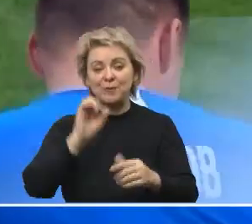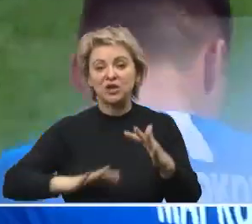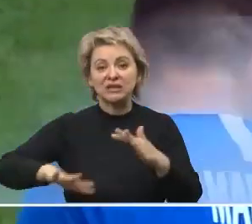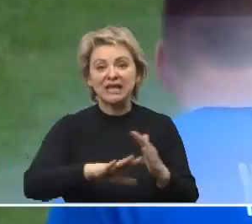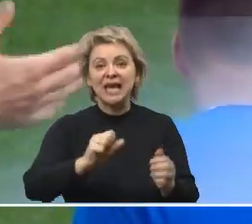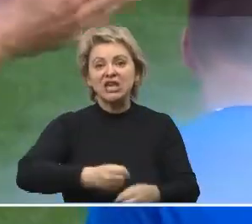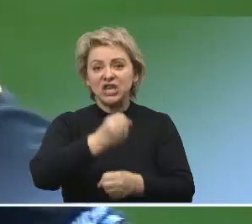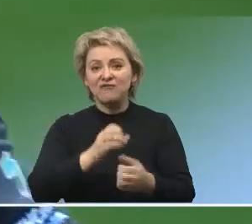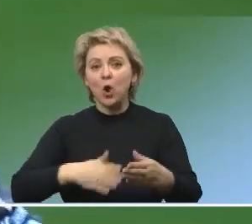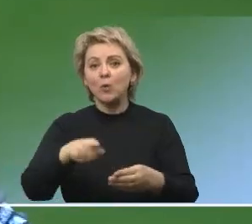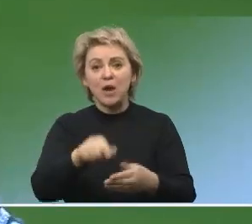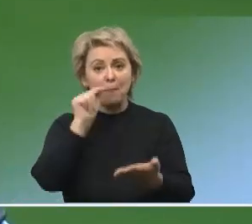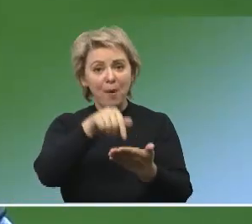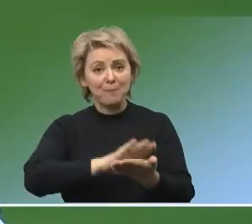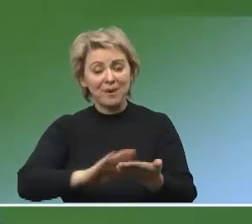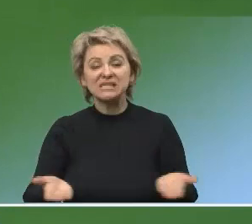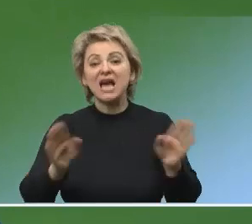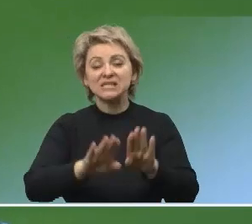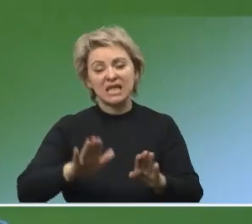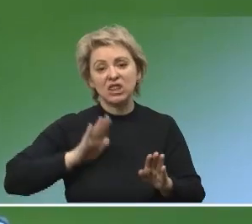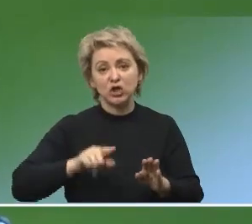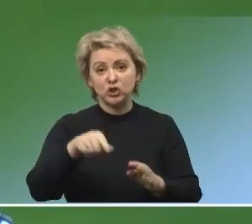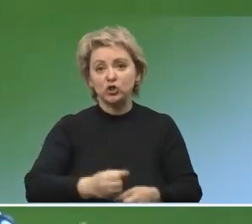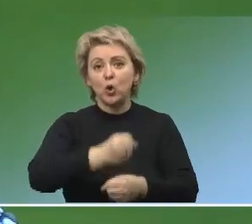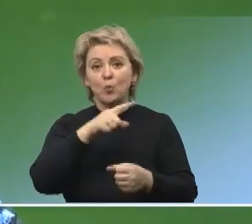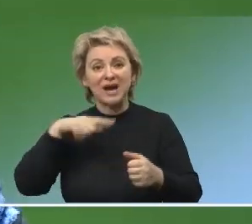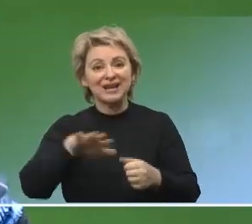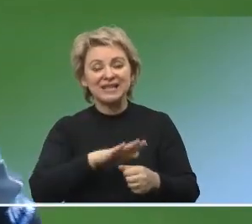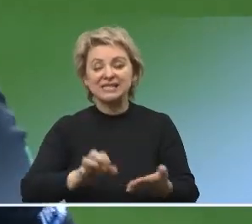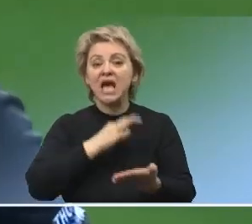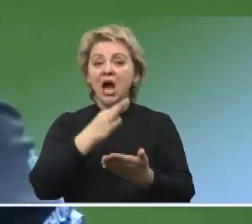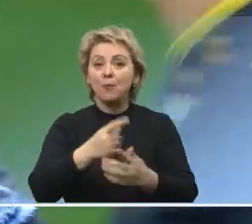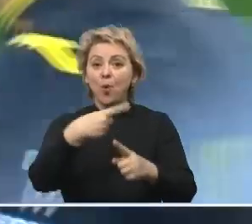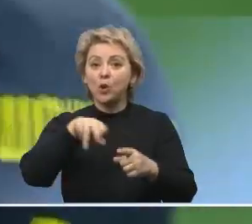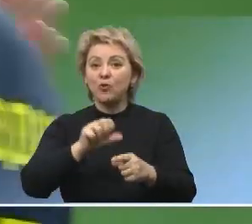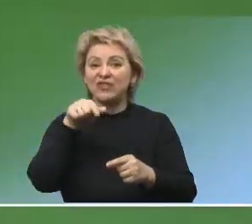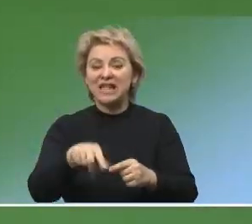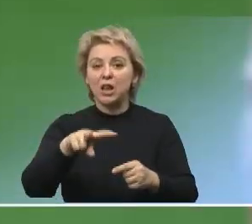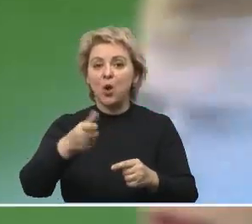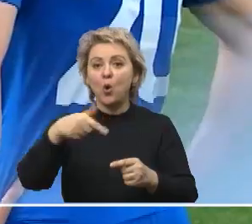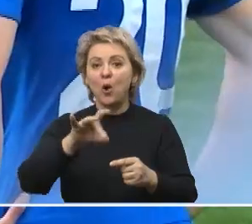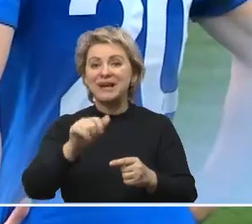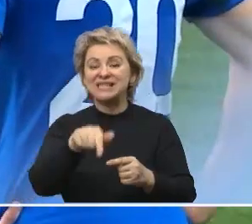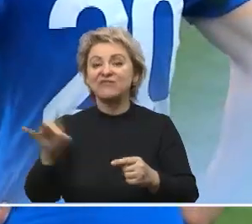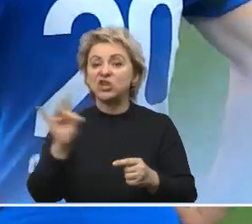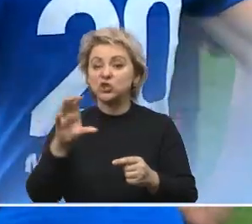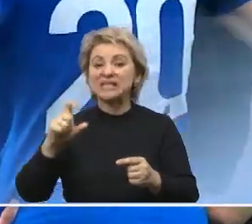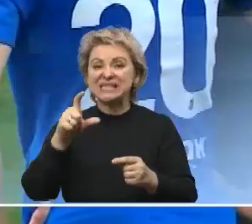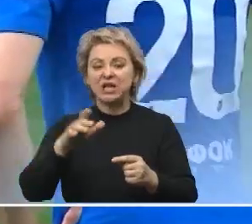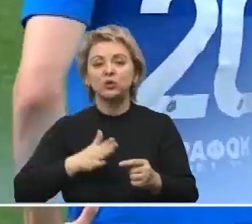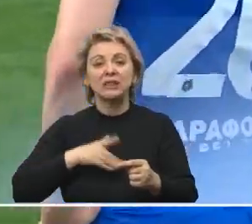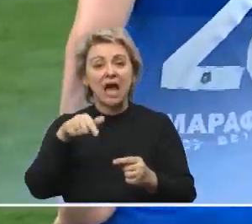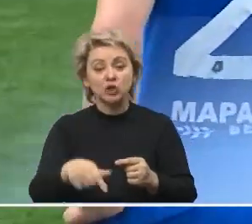в Еврокубке уже не попасть. Остается надеяться на Кубок России. Ответный полуфинал с «Локомотивом» в Ростове в среду. В нашем